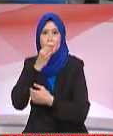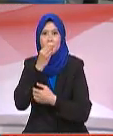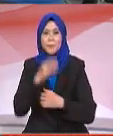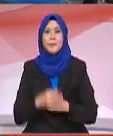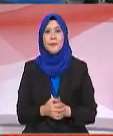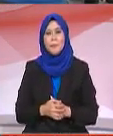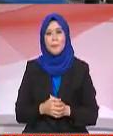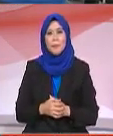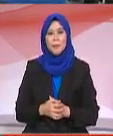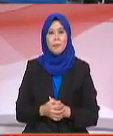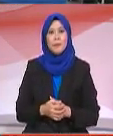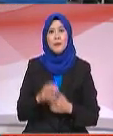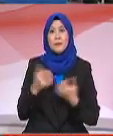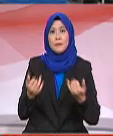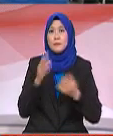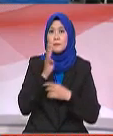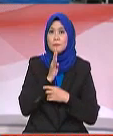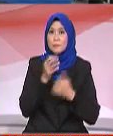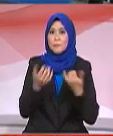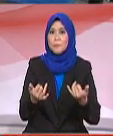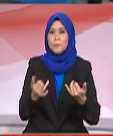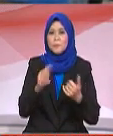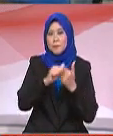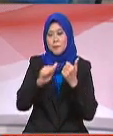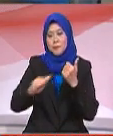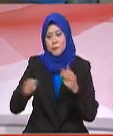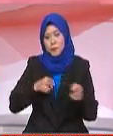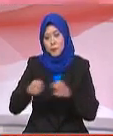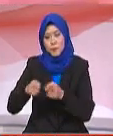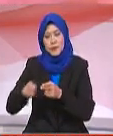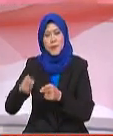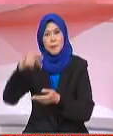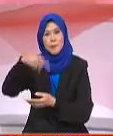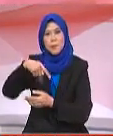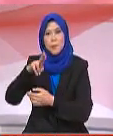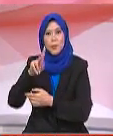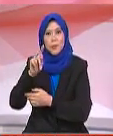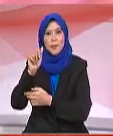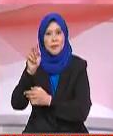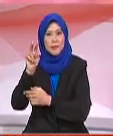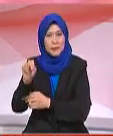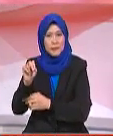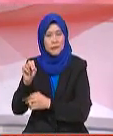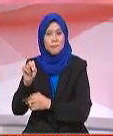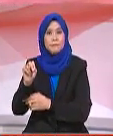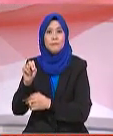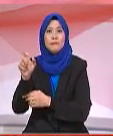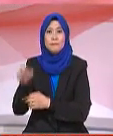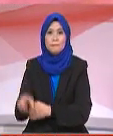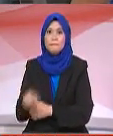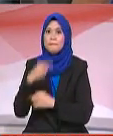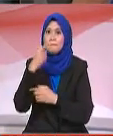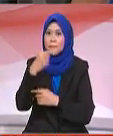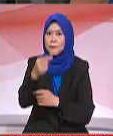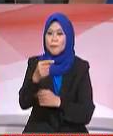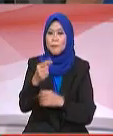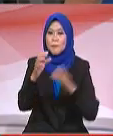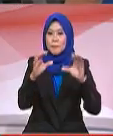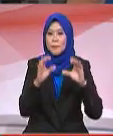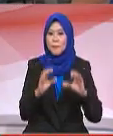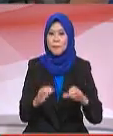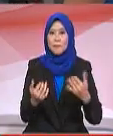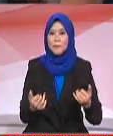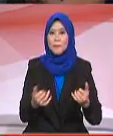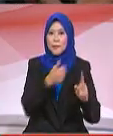Bercakap kepada RTM di Putatan, Pengurus Jabatan Kuasa Pengurusan Bencana Daerah Putatan Zainuddin Haji Awang berkata, menerusi kaedah ini, mereka